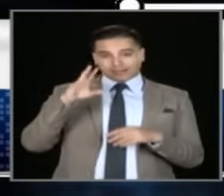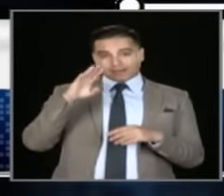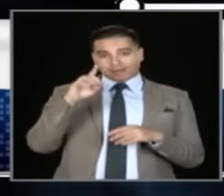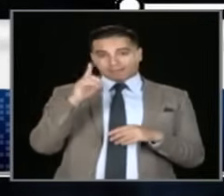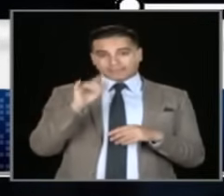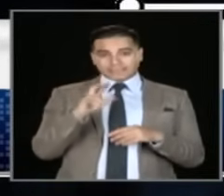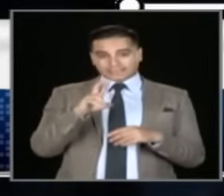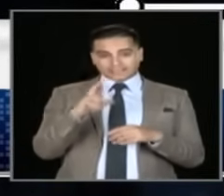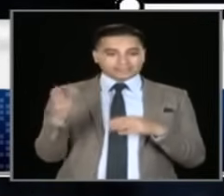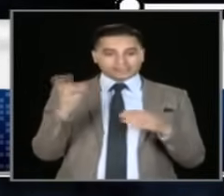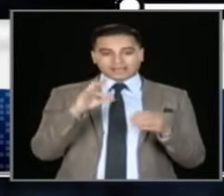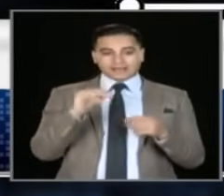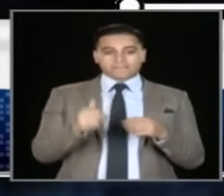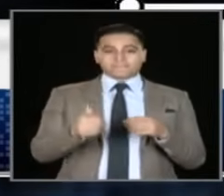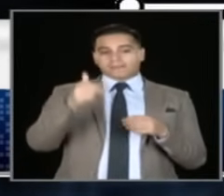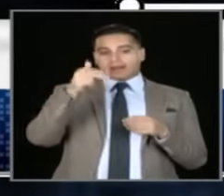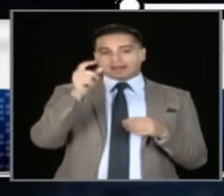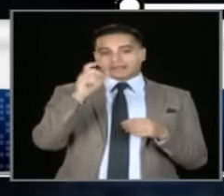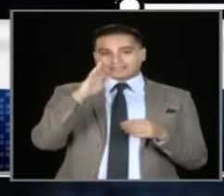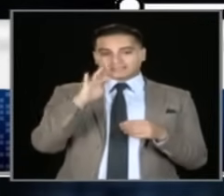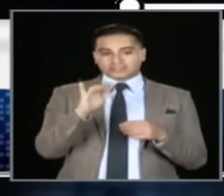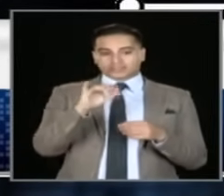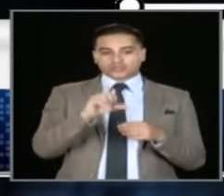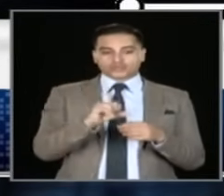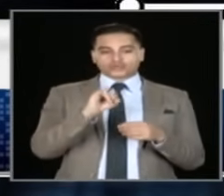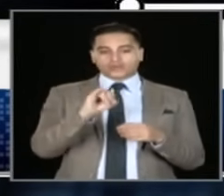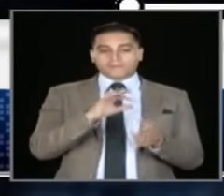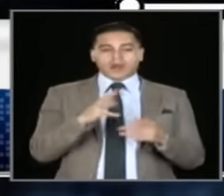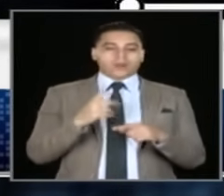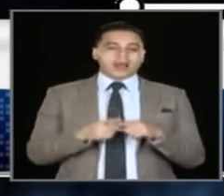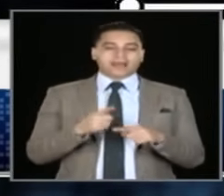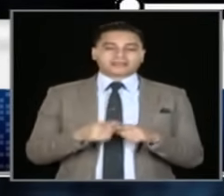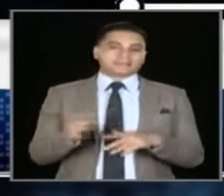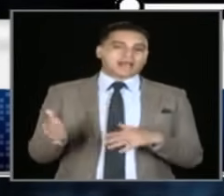الكبريت، المغنيسيوم، الحديد، النحاس.